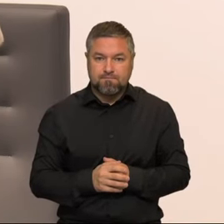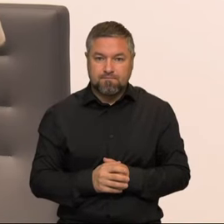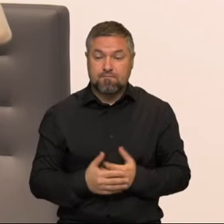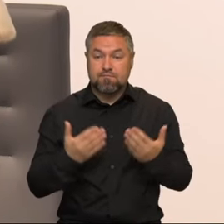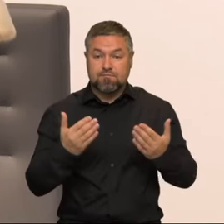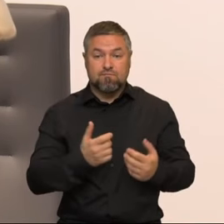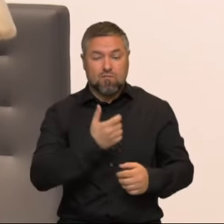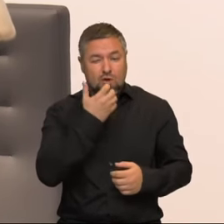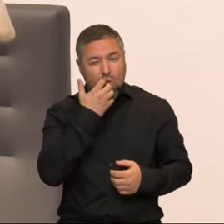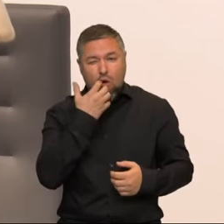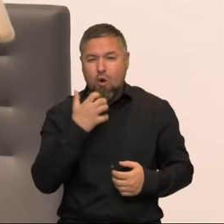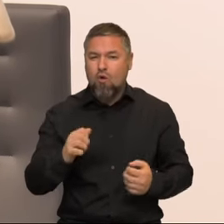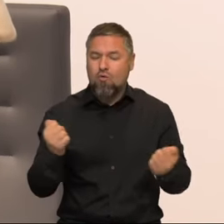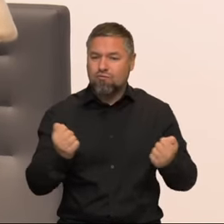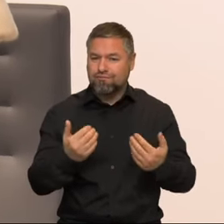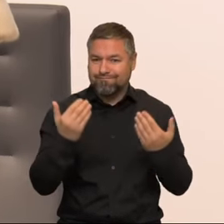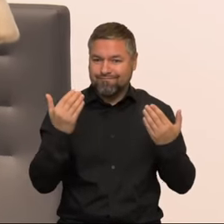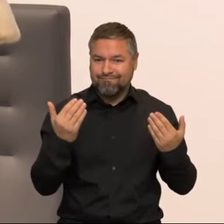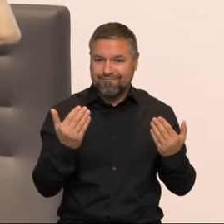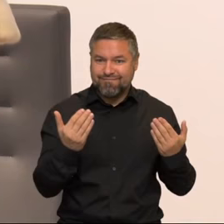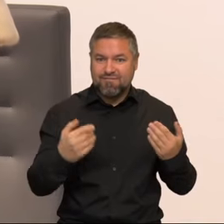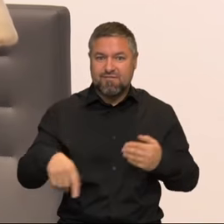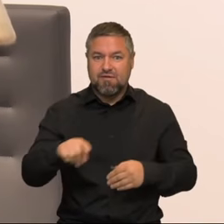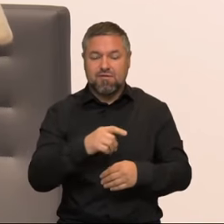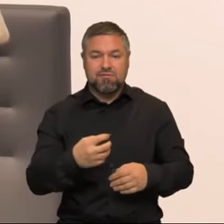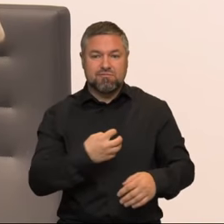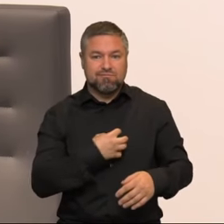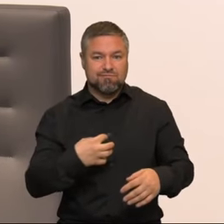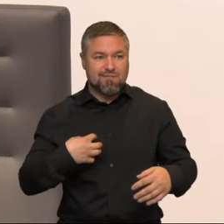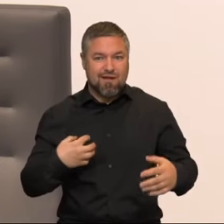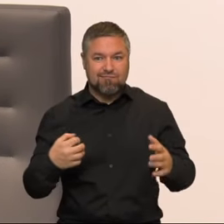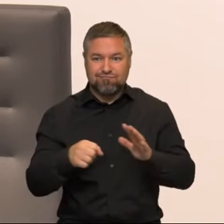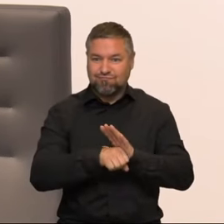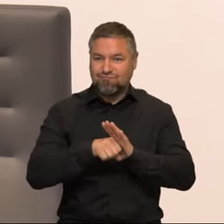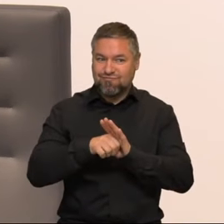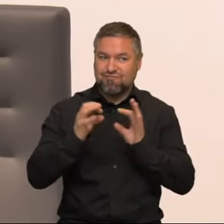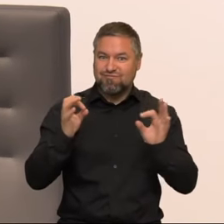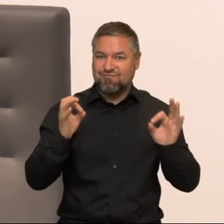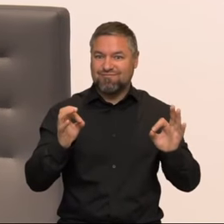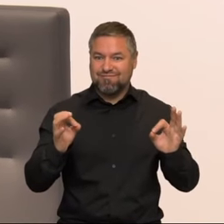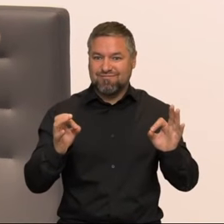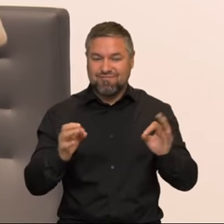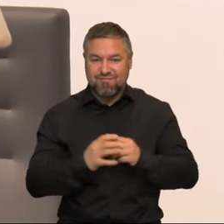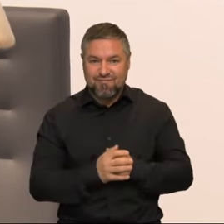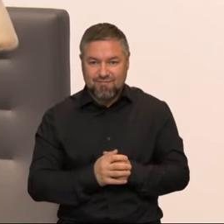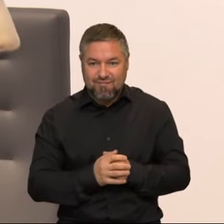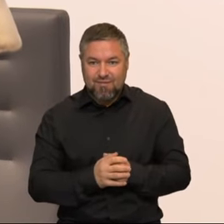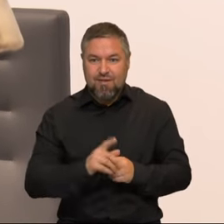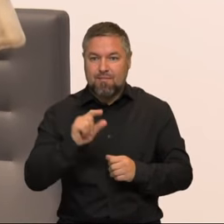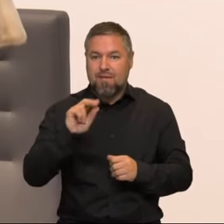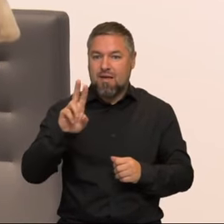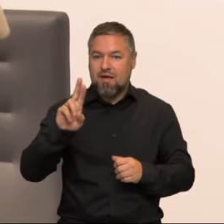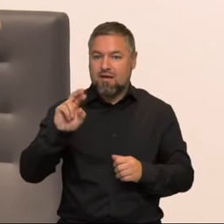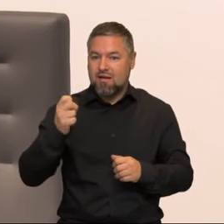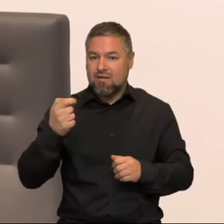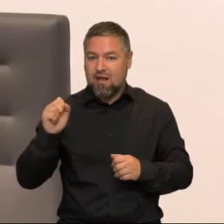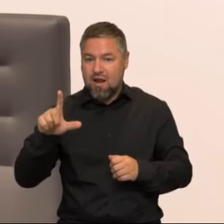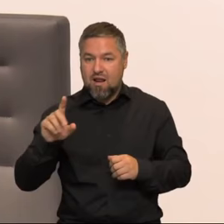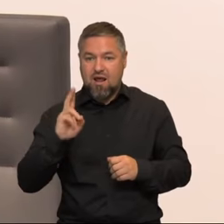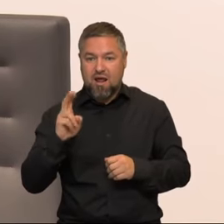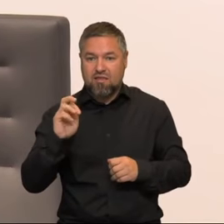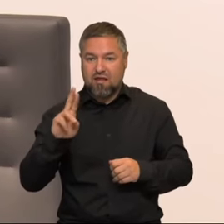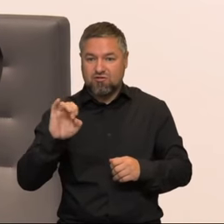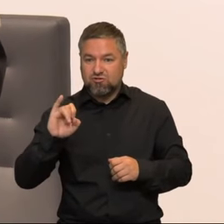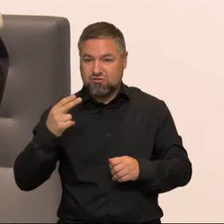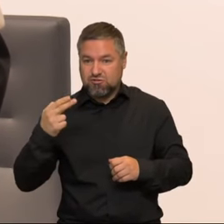Pragnę gorąco powitać swoistych aktorów dzisiejszego wydarzenia. Panią profesor Katarzynę Pernal,